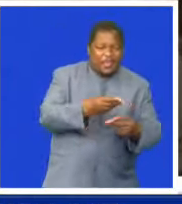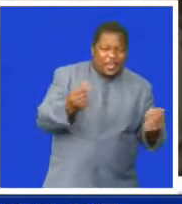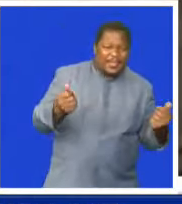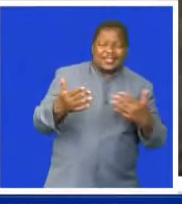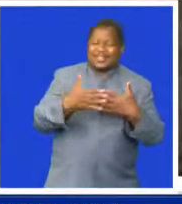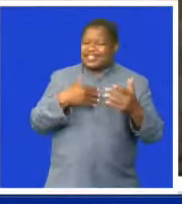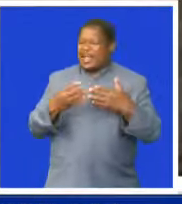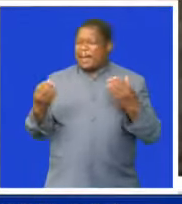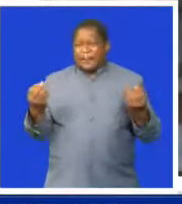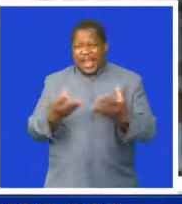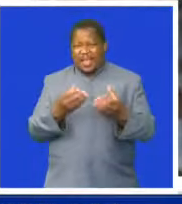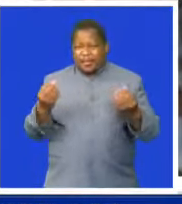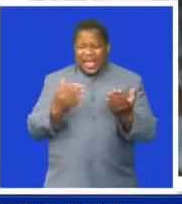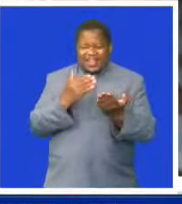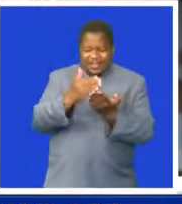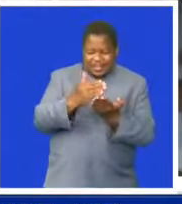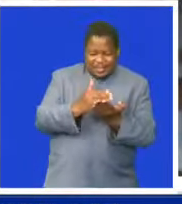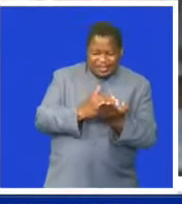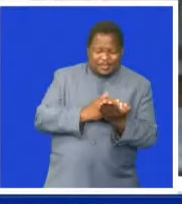iministry yaka commerce isibukele